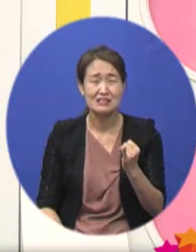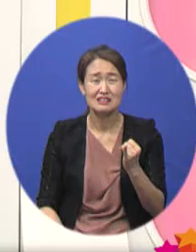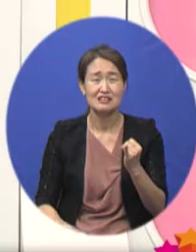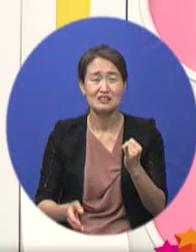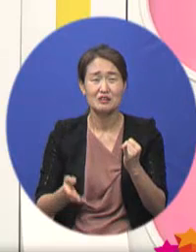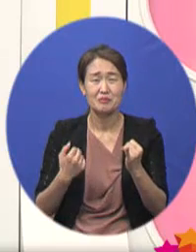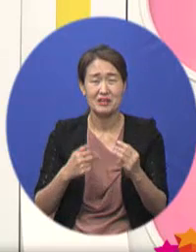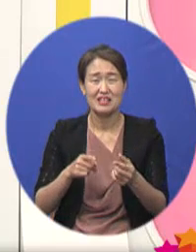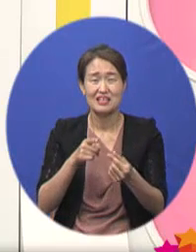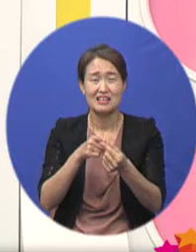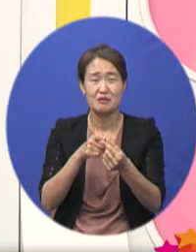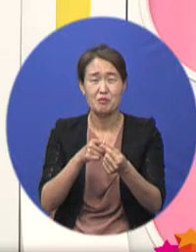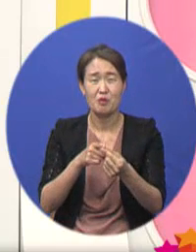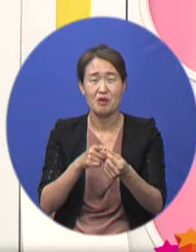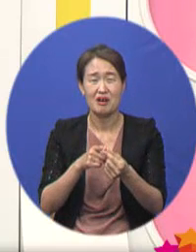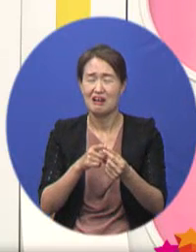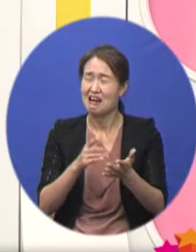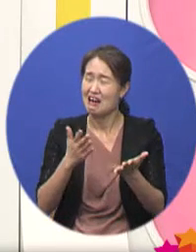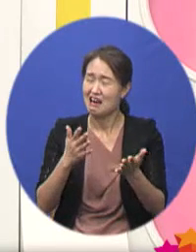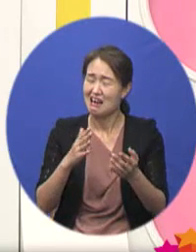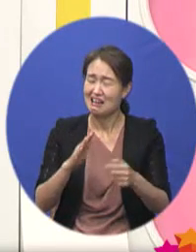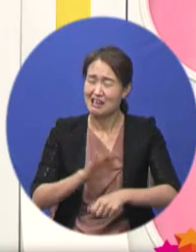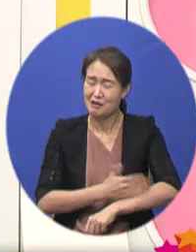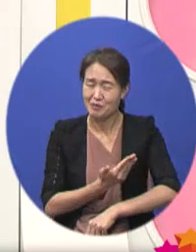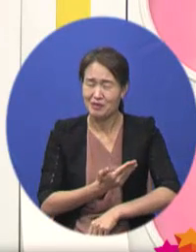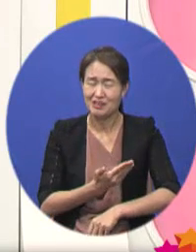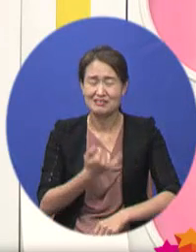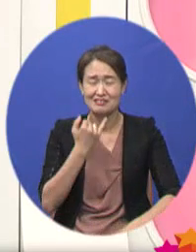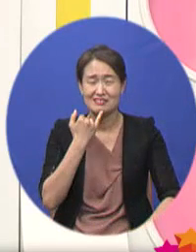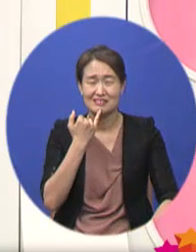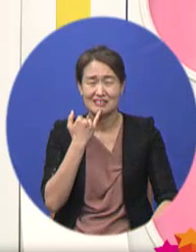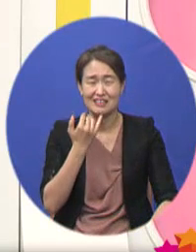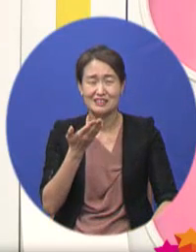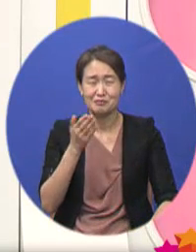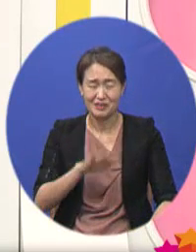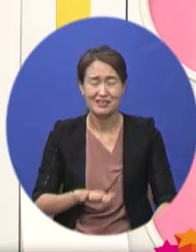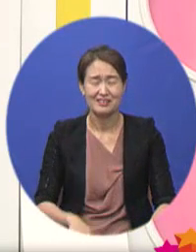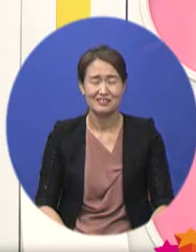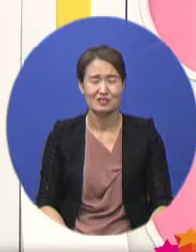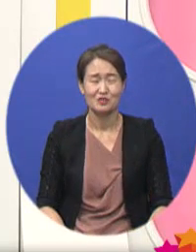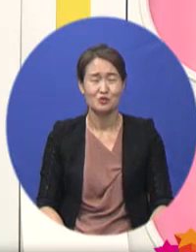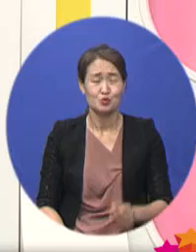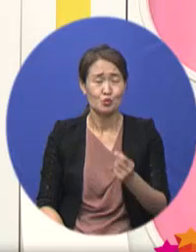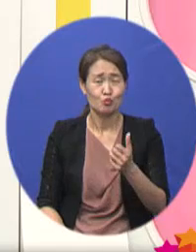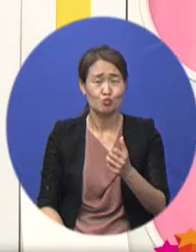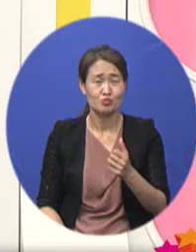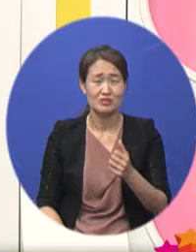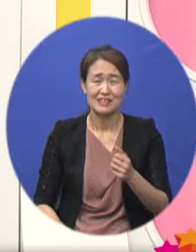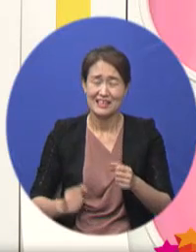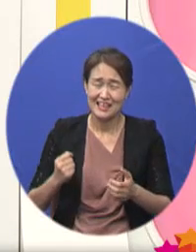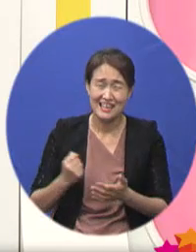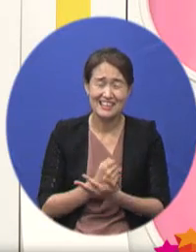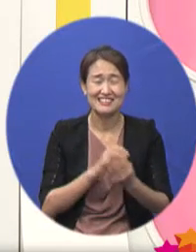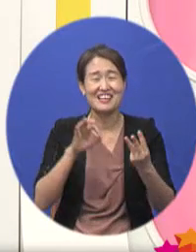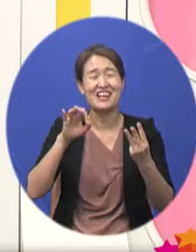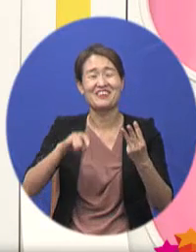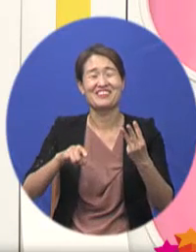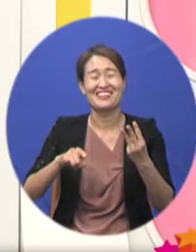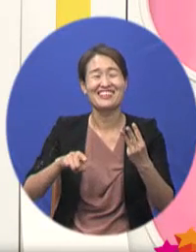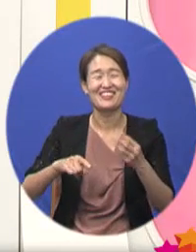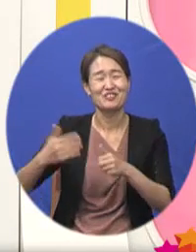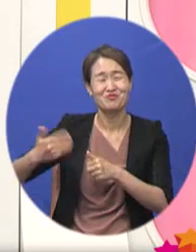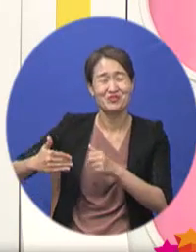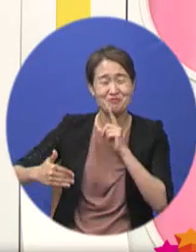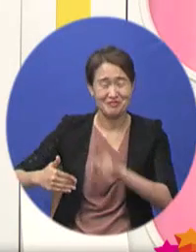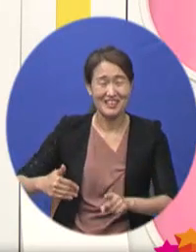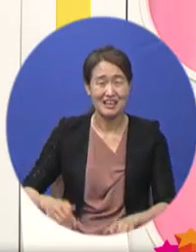장원에 했었는데 장원까지는 못했더라도 네네. 그래도 장어 보다 마차 사이로 탈하네요. 아, 예, 괜찮아요.